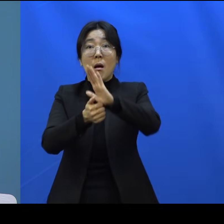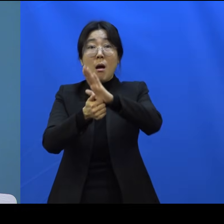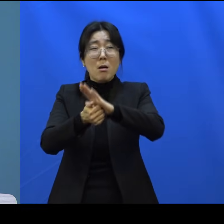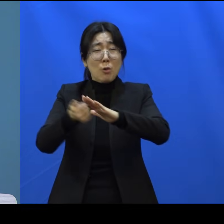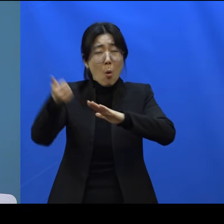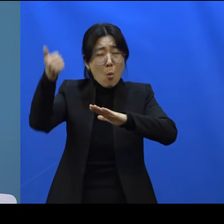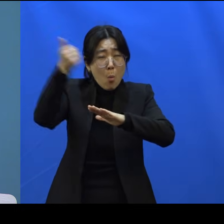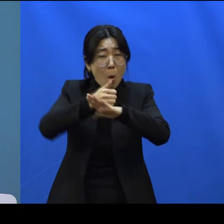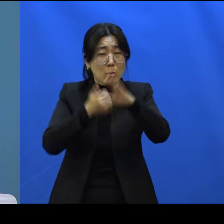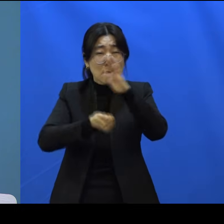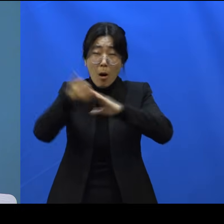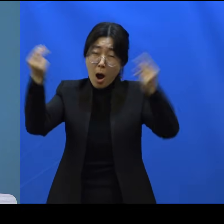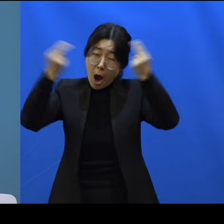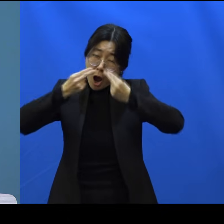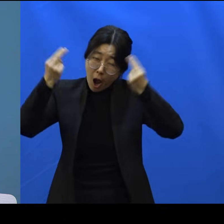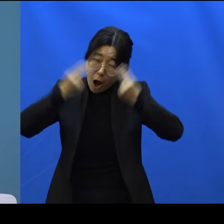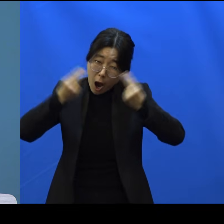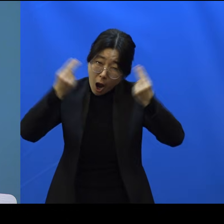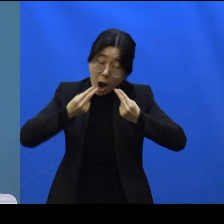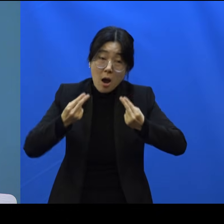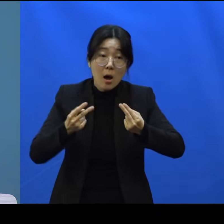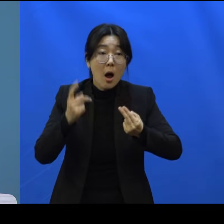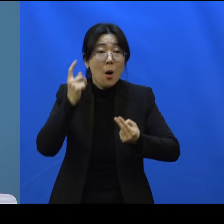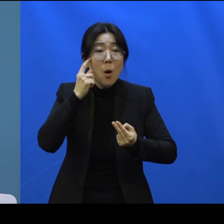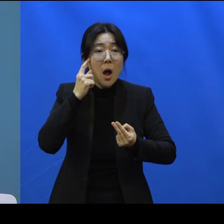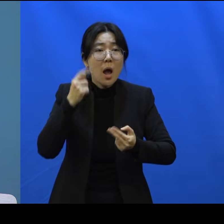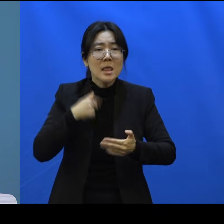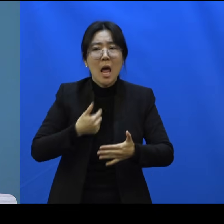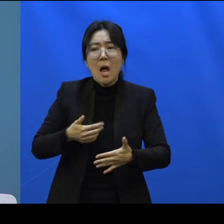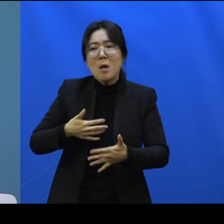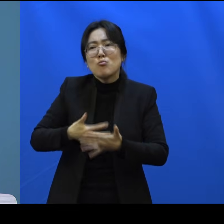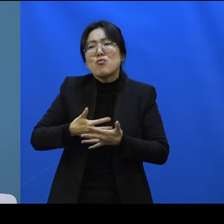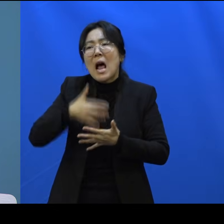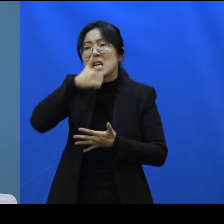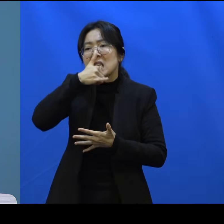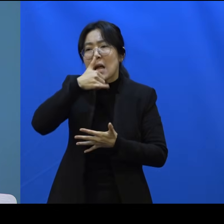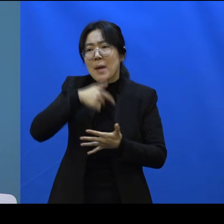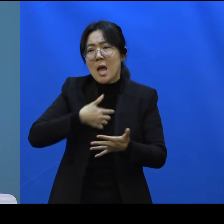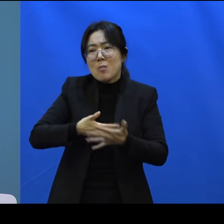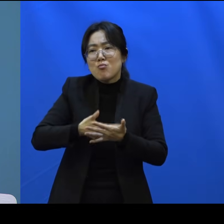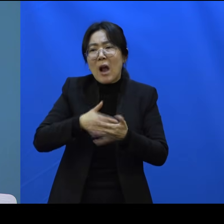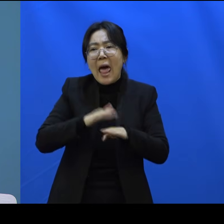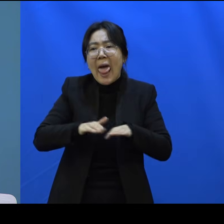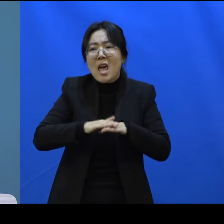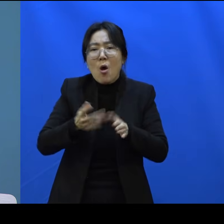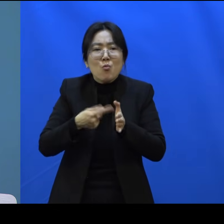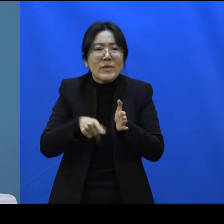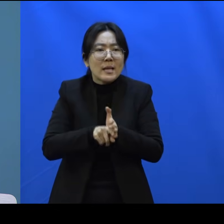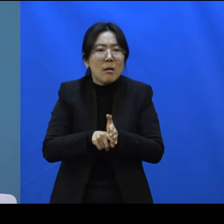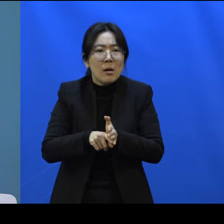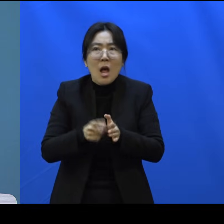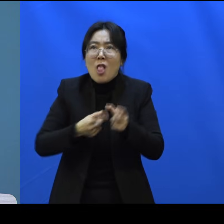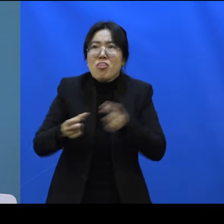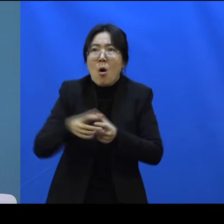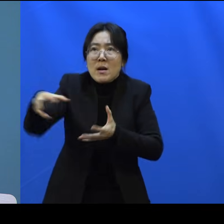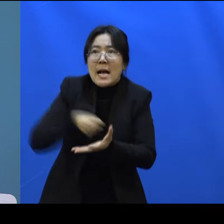끊임없이 하려고 하는 그 목표 안에는 뭐가 있어요? 자기 내면의 불안함, 자기의 연약함과 실패와 이런